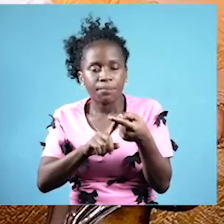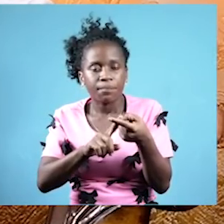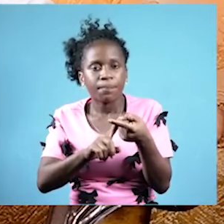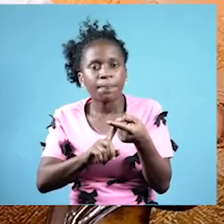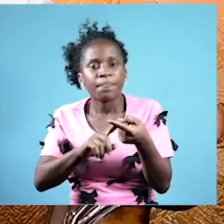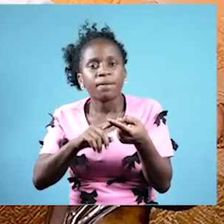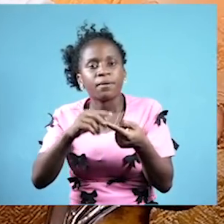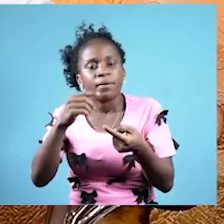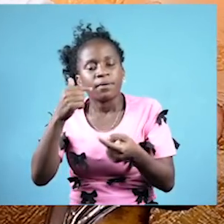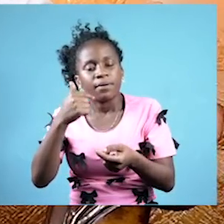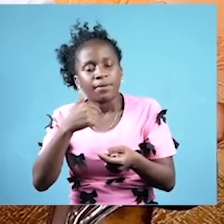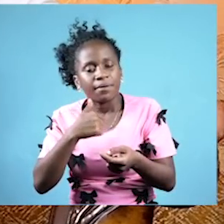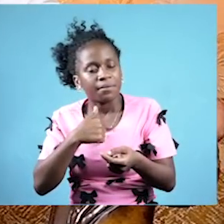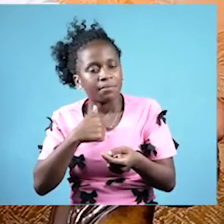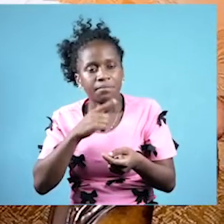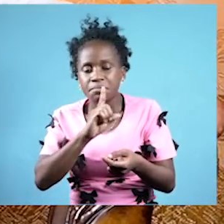ni kwamba mimi